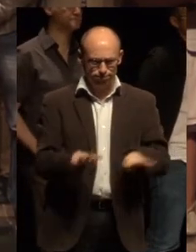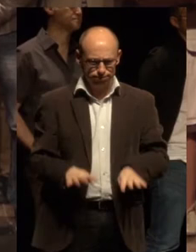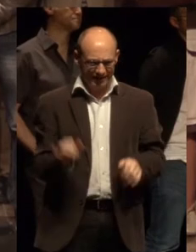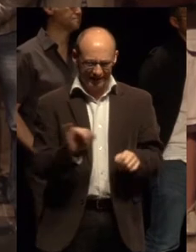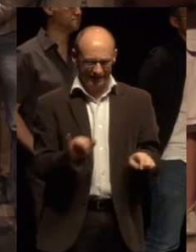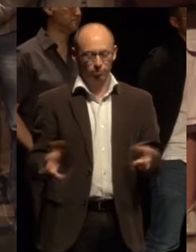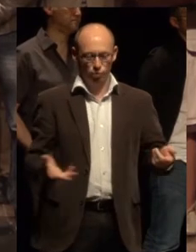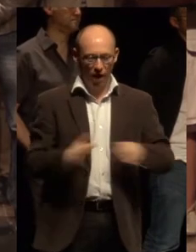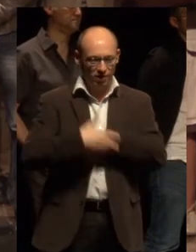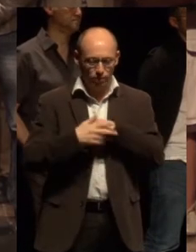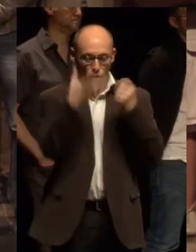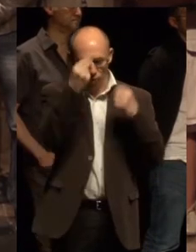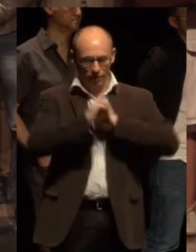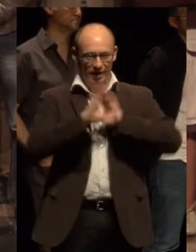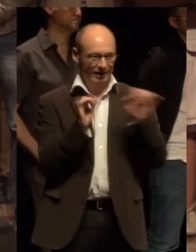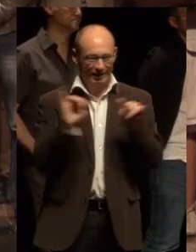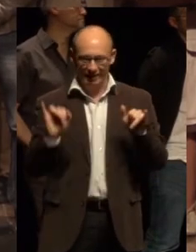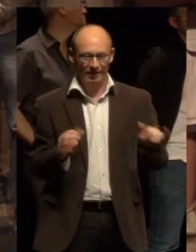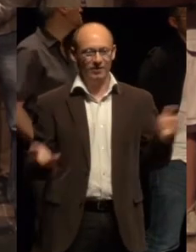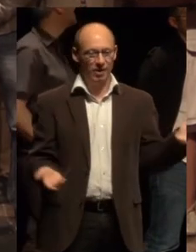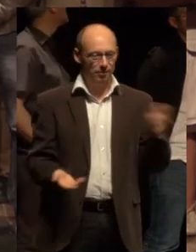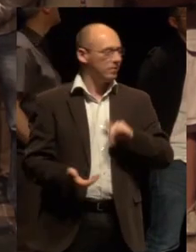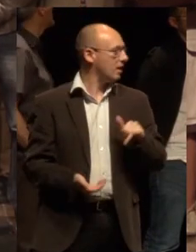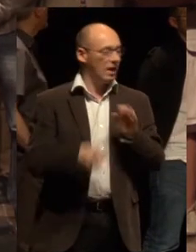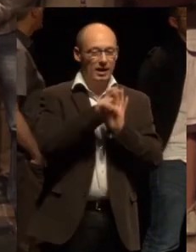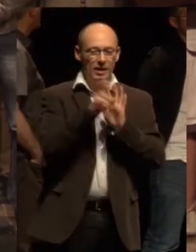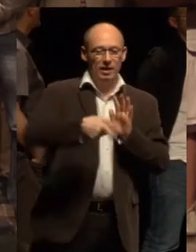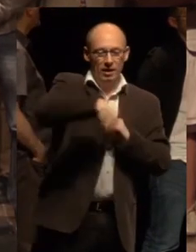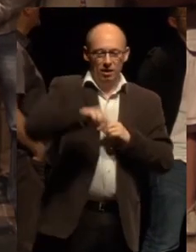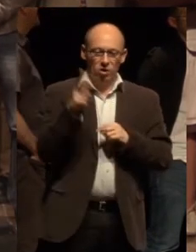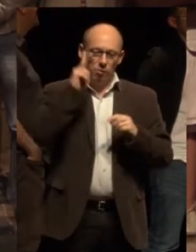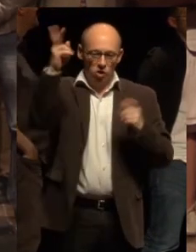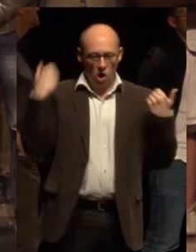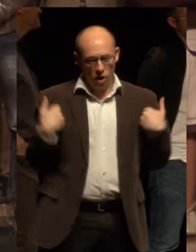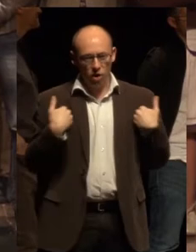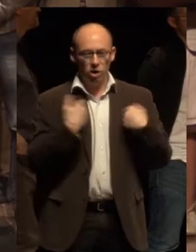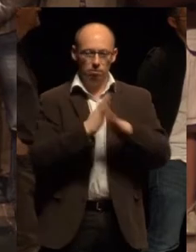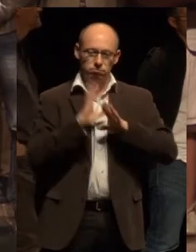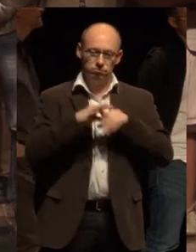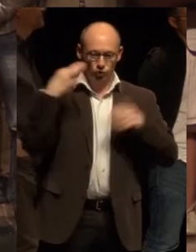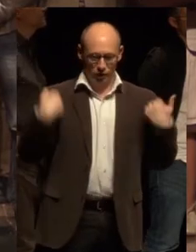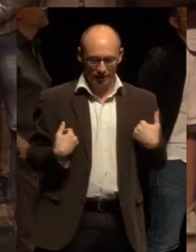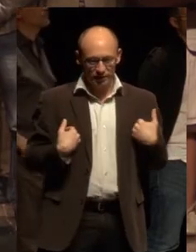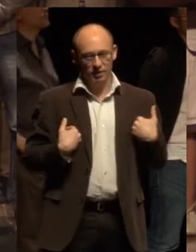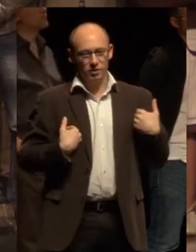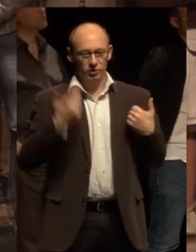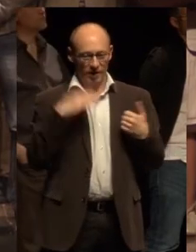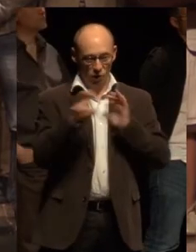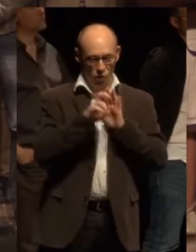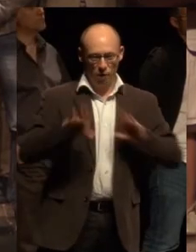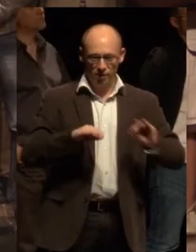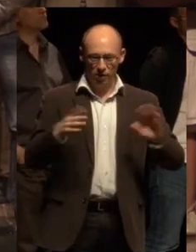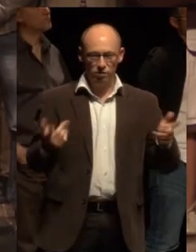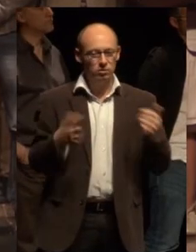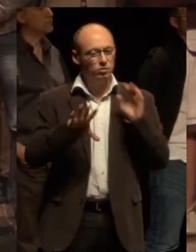La confiance que les Grenoblois m'ont accordée nous honore, elle m'oblige. Je sais que les Grenoblois n'ont